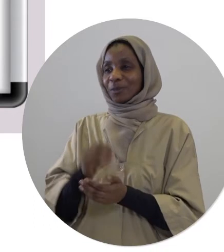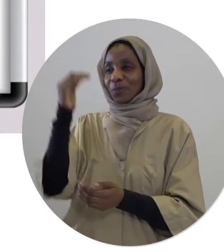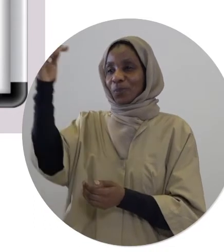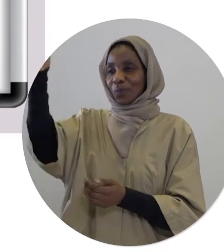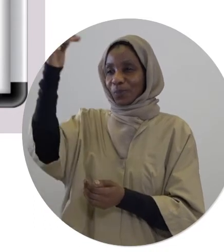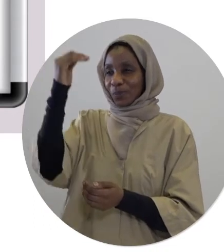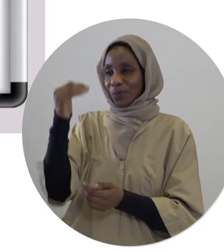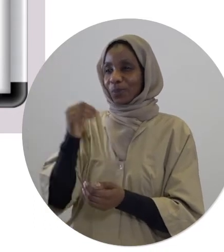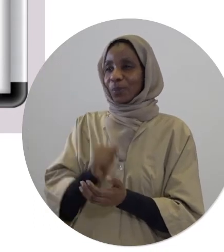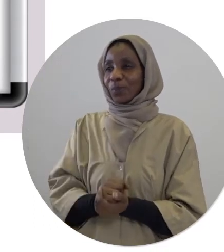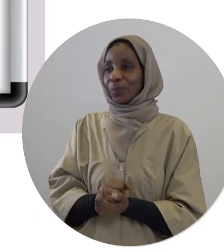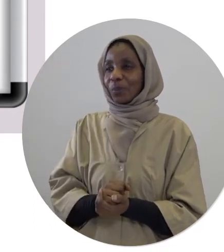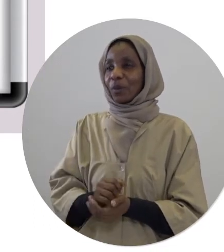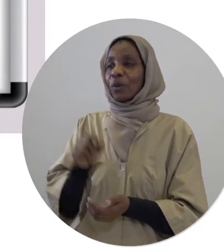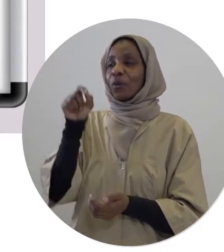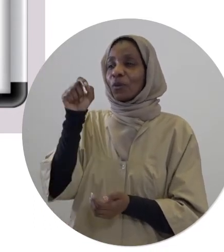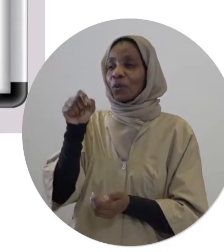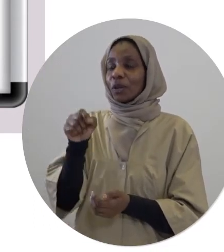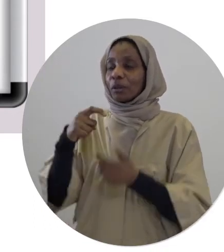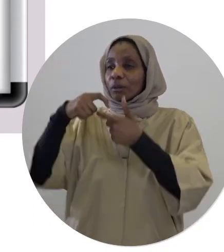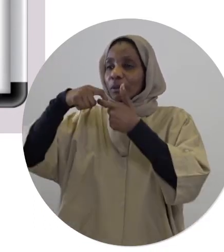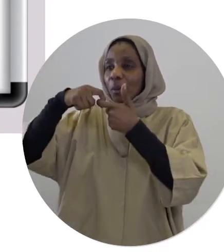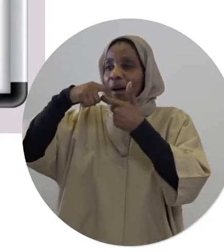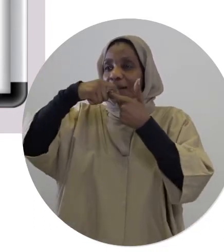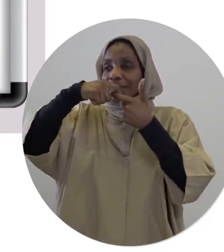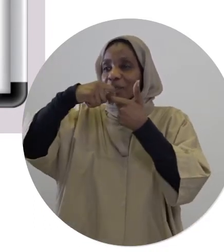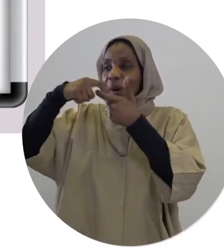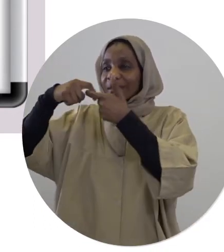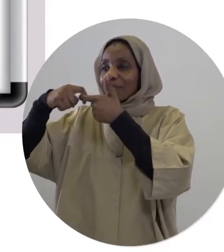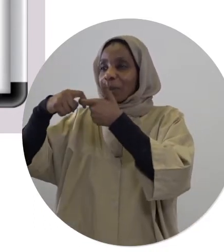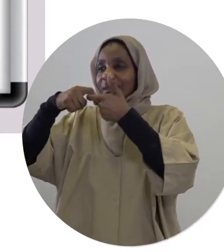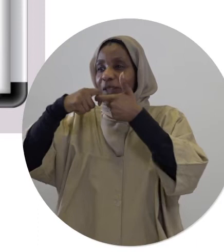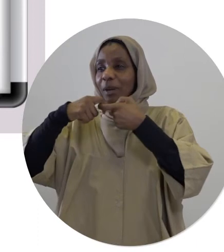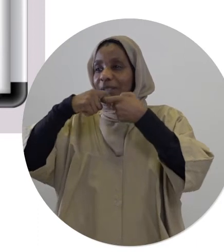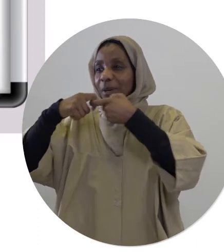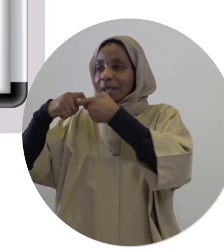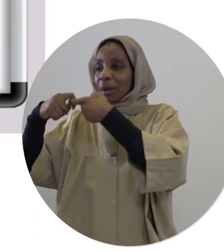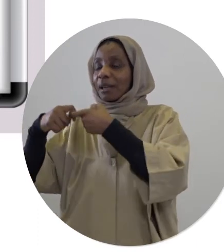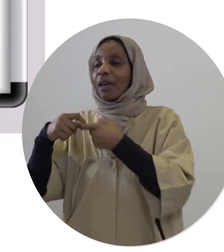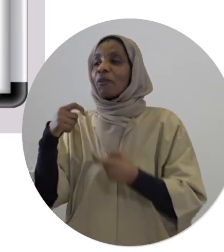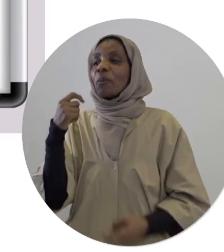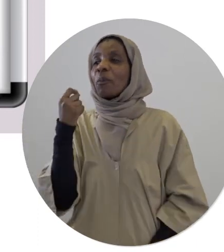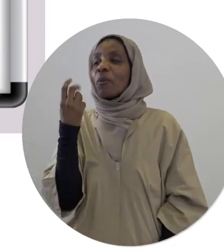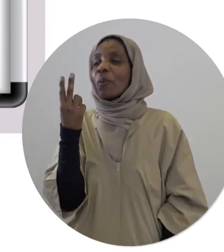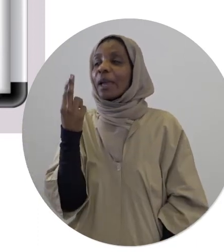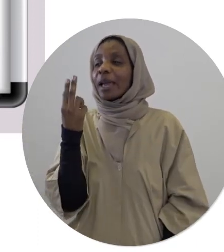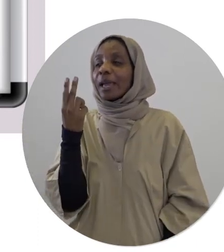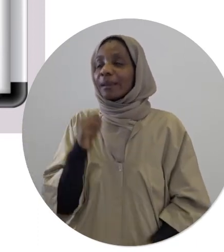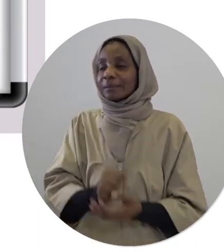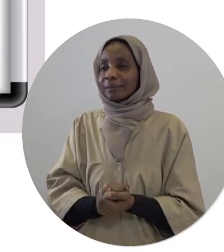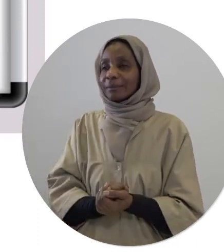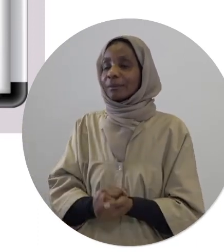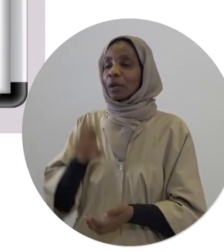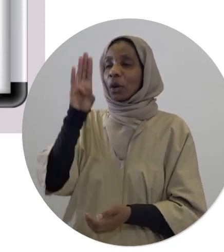المثال الذي يليه، نلاحظ ارتبطت مجموعة الهيدروكسيل بشق آيزوبروبيل،